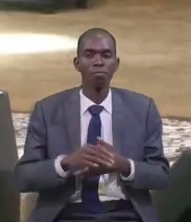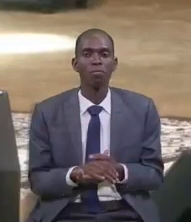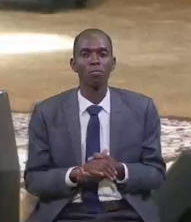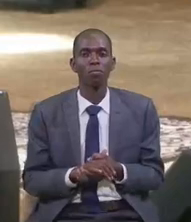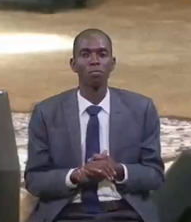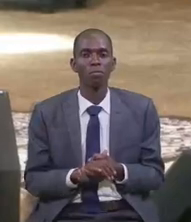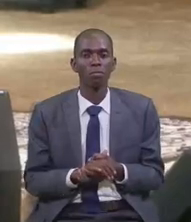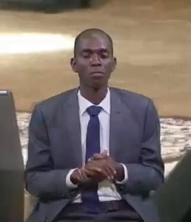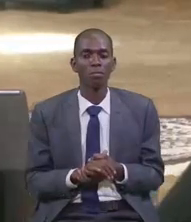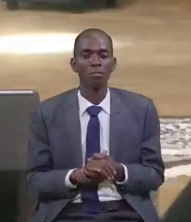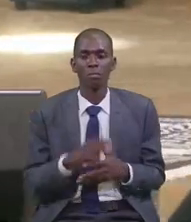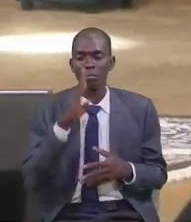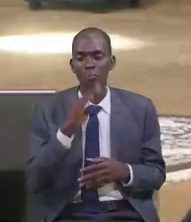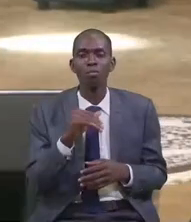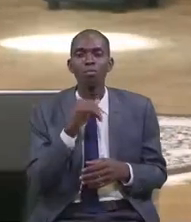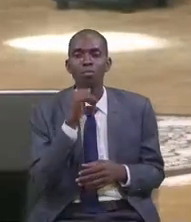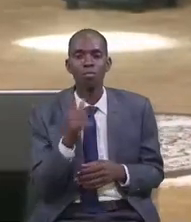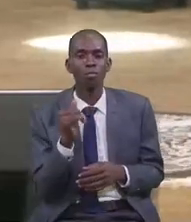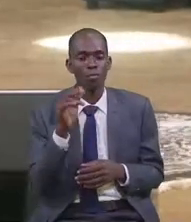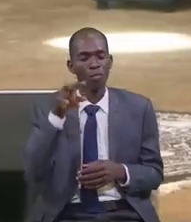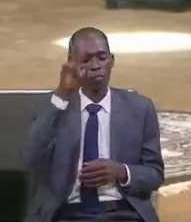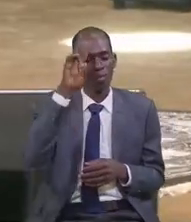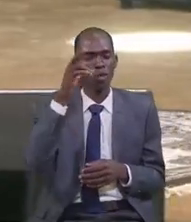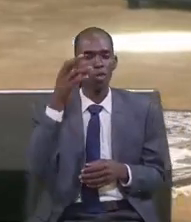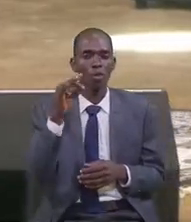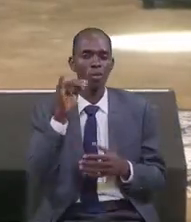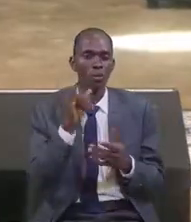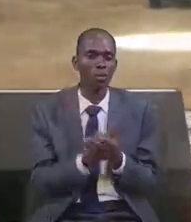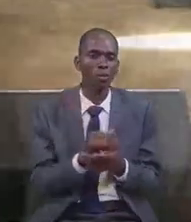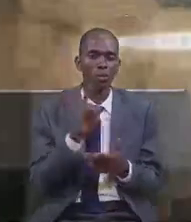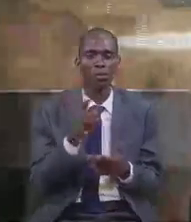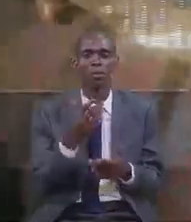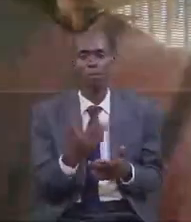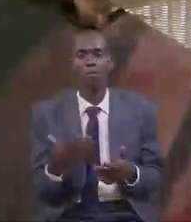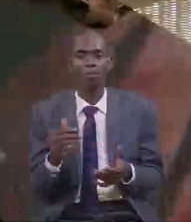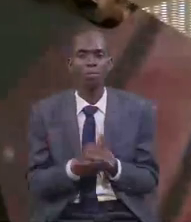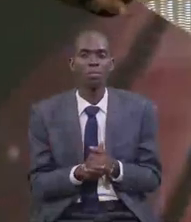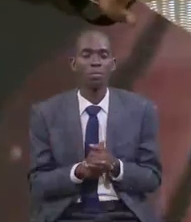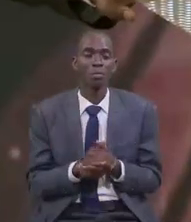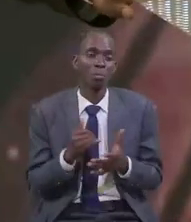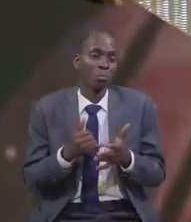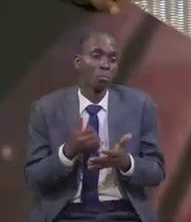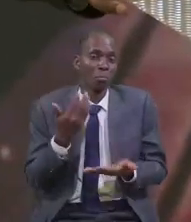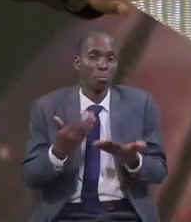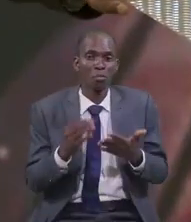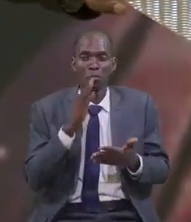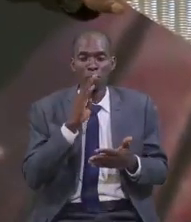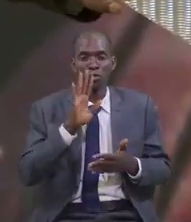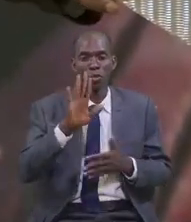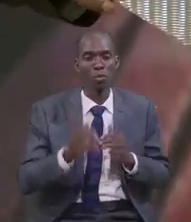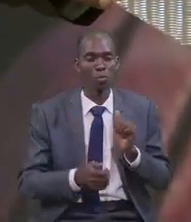Alors, mais il est une chose, bien-aimé, que vous ne devez pas ignorer. Peut-être, c'est son